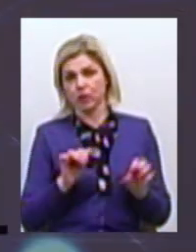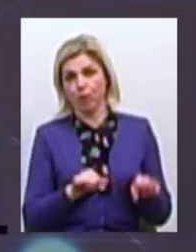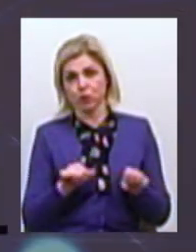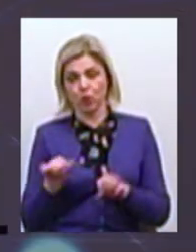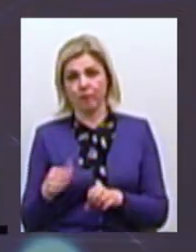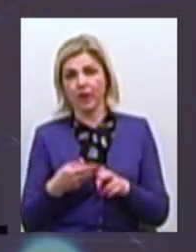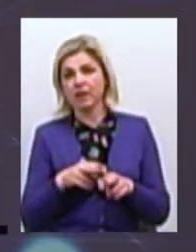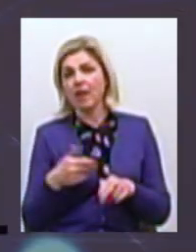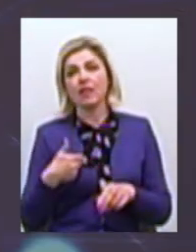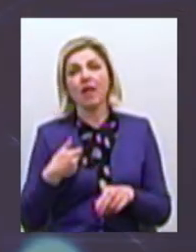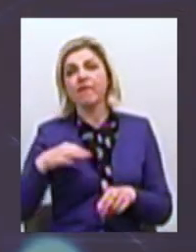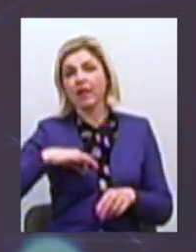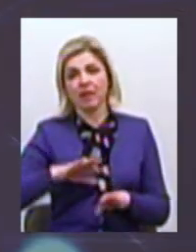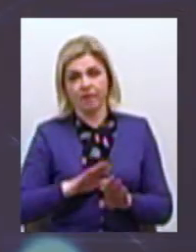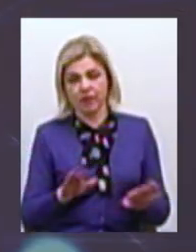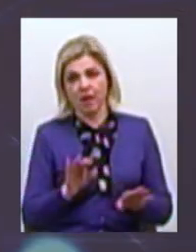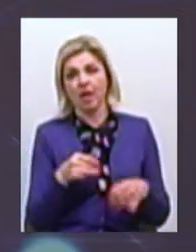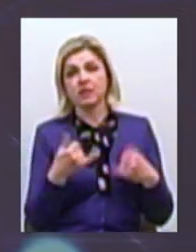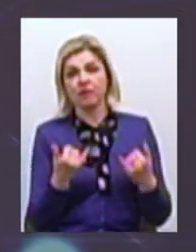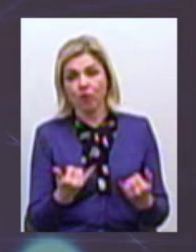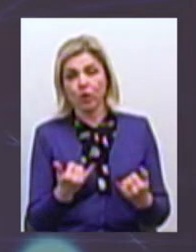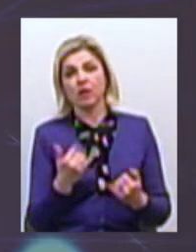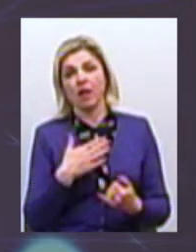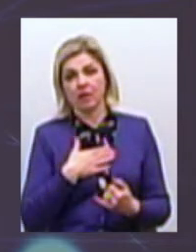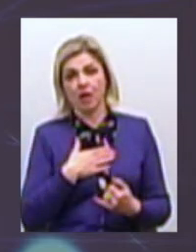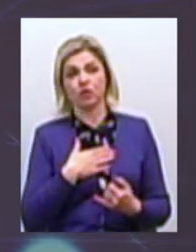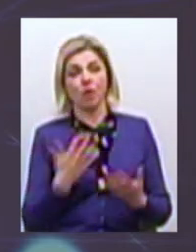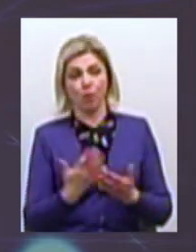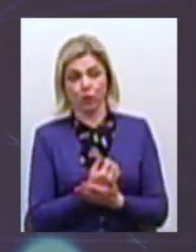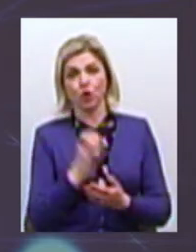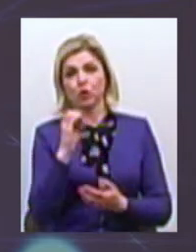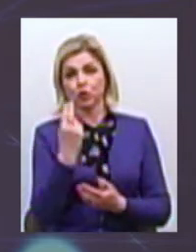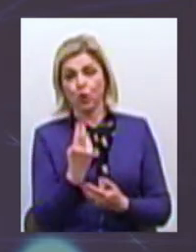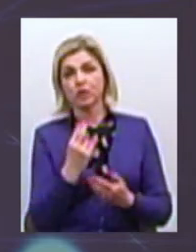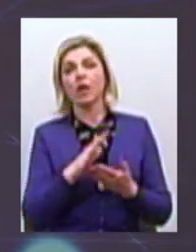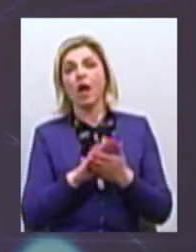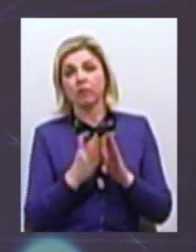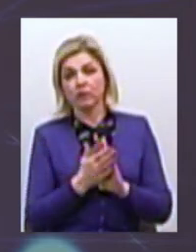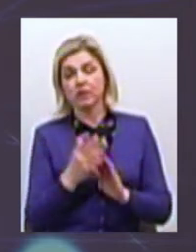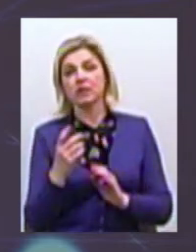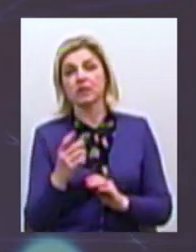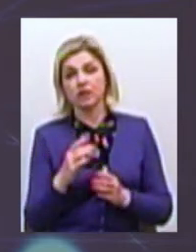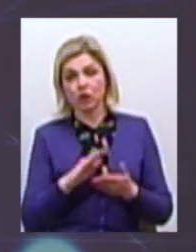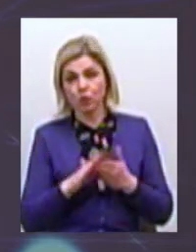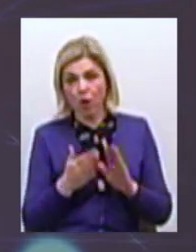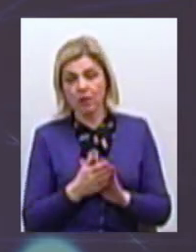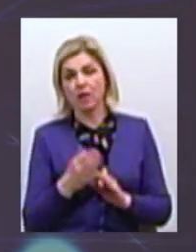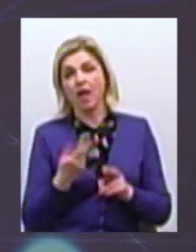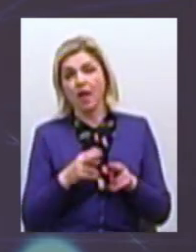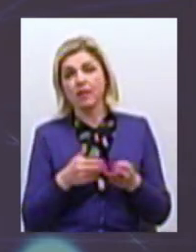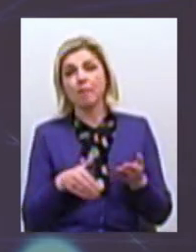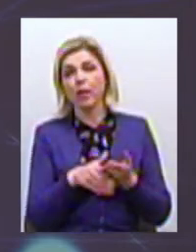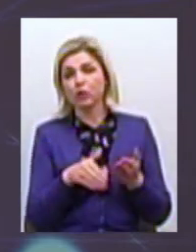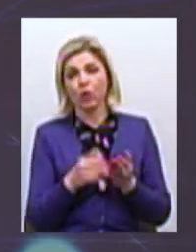она неэффективна. И на сегодняшний день в нашей сложившейся социально-экономической ситуации методика ОСВ неприменима, она